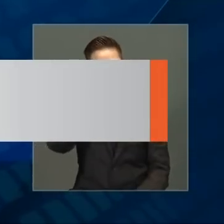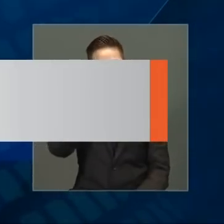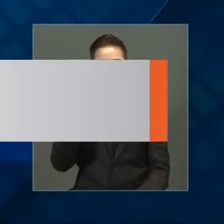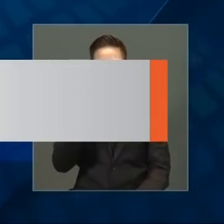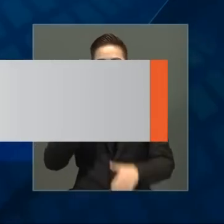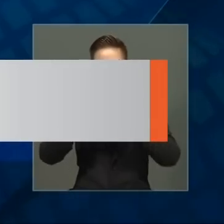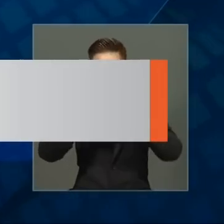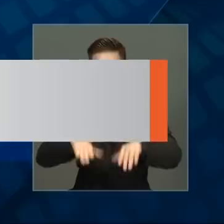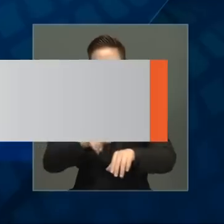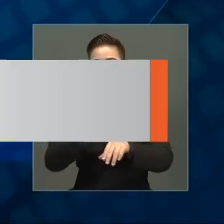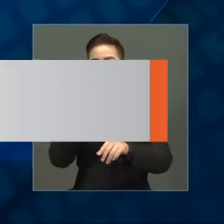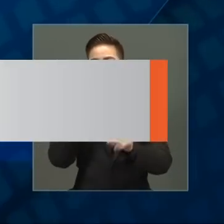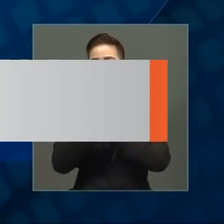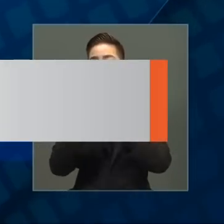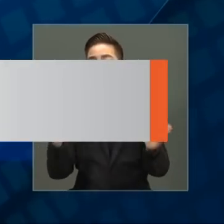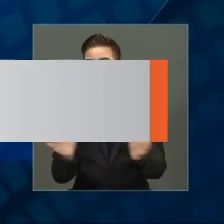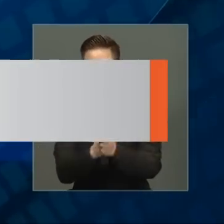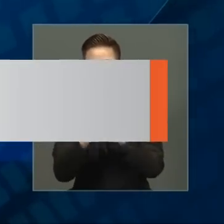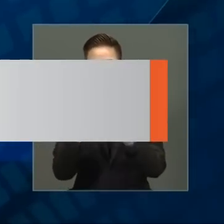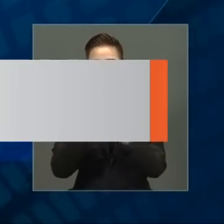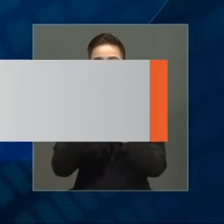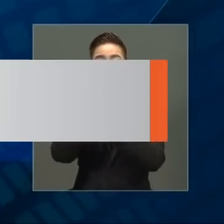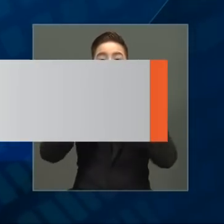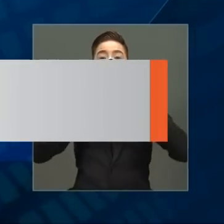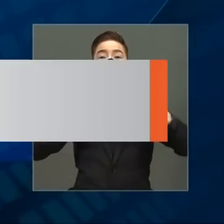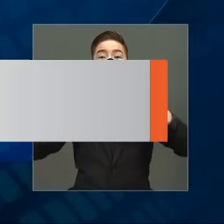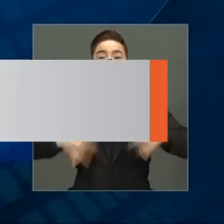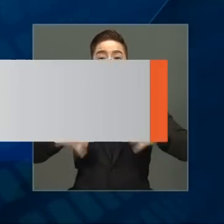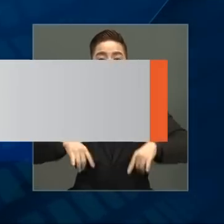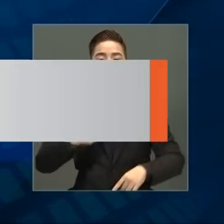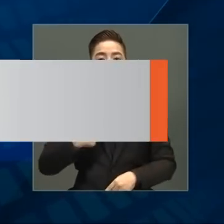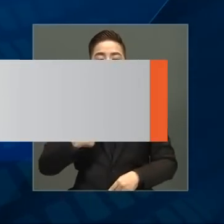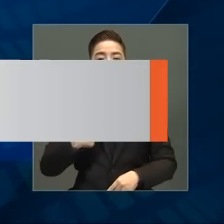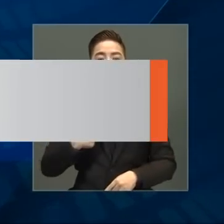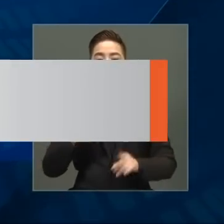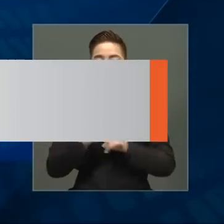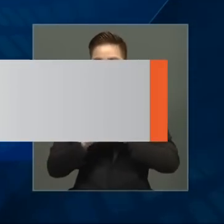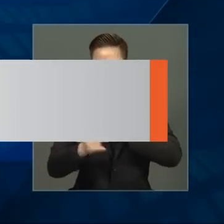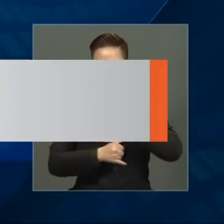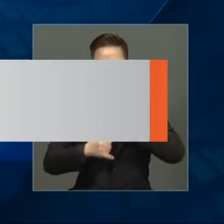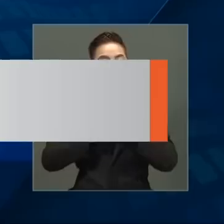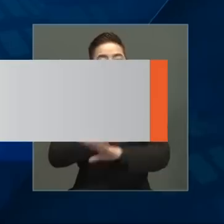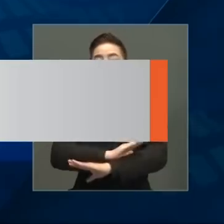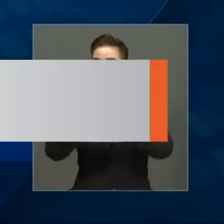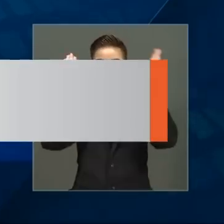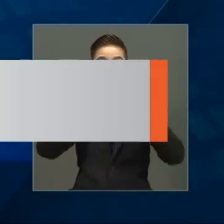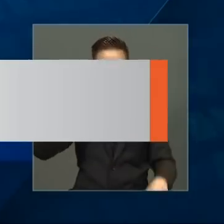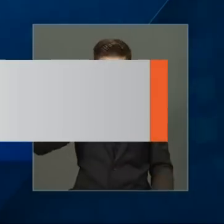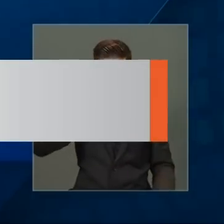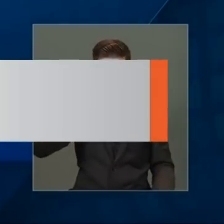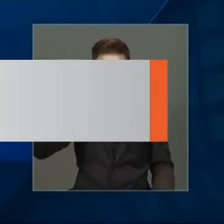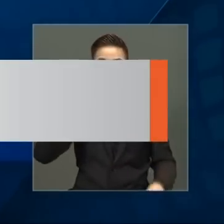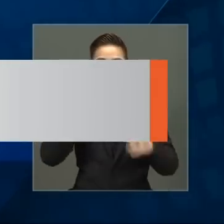ลดลงด้วยในเวลารวมถึงผู้ที่มีความเสี่ยงสูงก็อาจจะต้องยกเลิกการกับตัวจะเลยอะไรนี้นะครับ